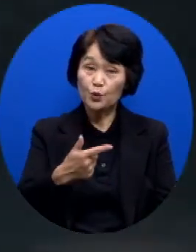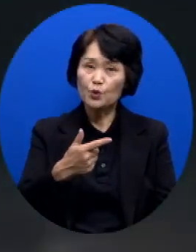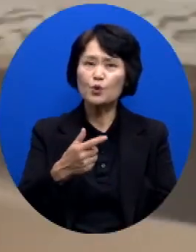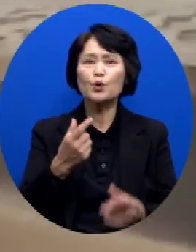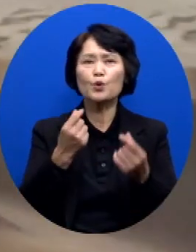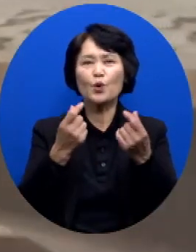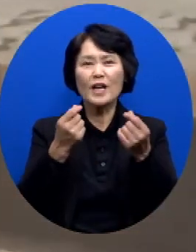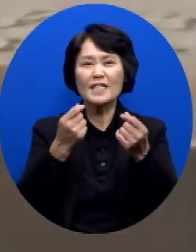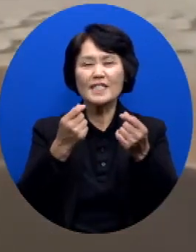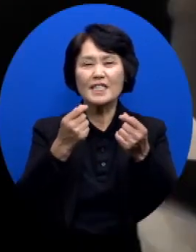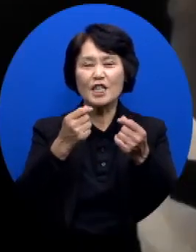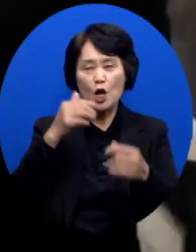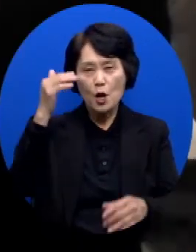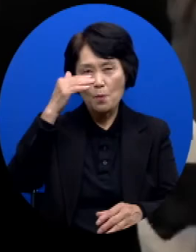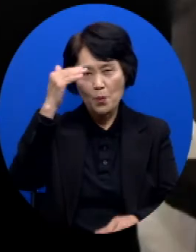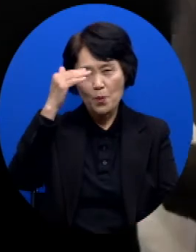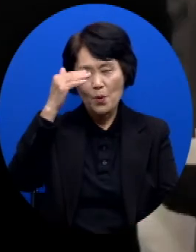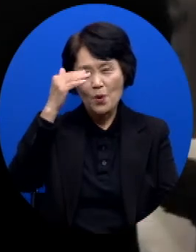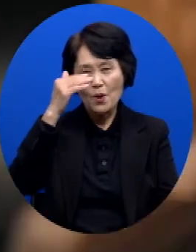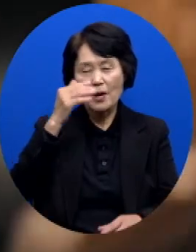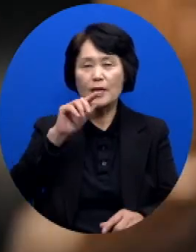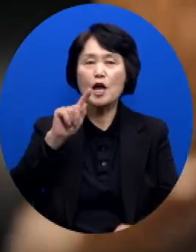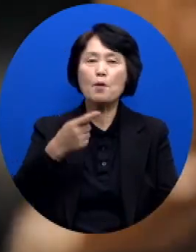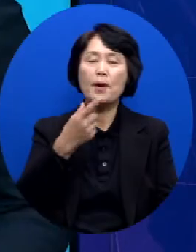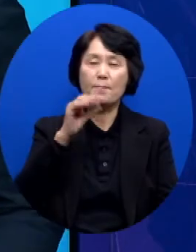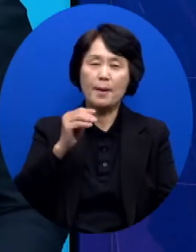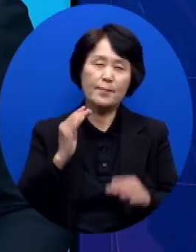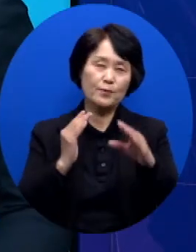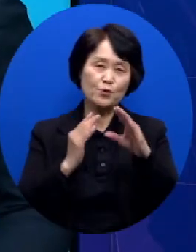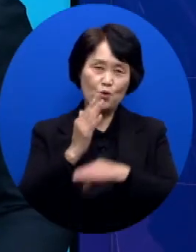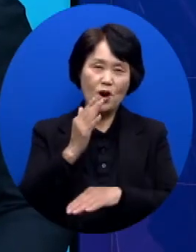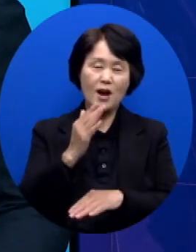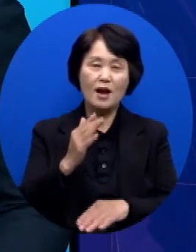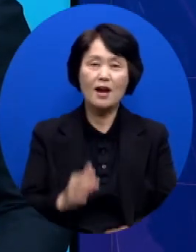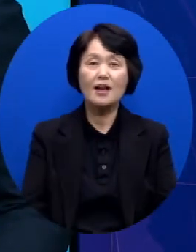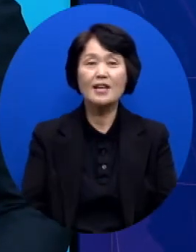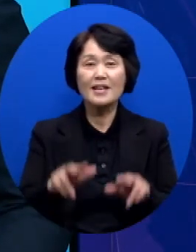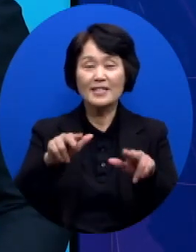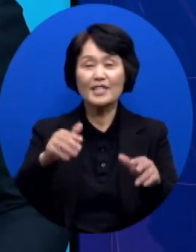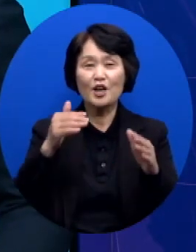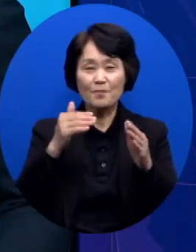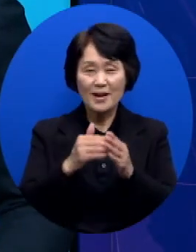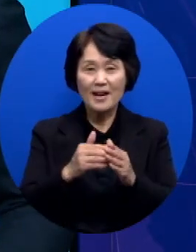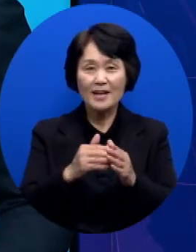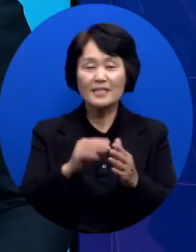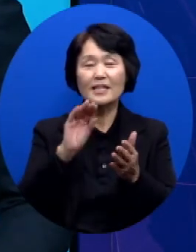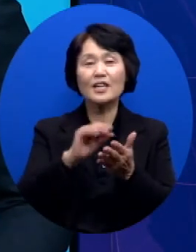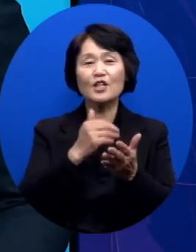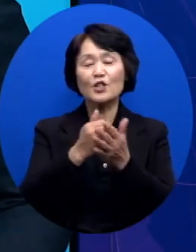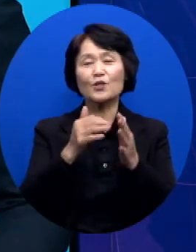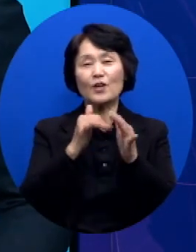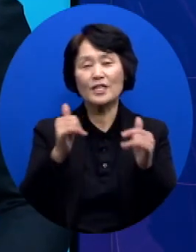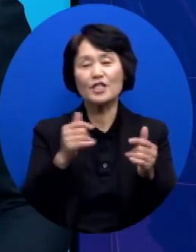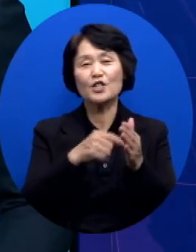누적 관객 수 100만 명을 돌파한 상태입니다. 지금까지 소셜 브리핑 크리스천을 위한 세상복이었습니다.